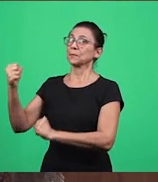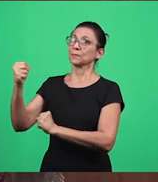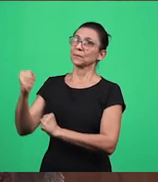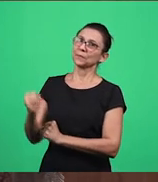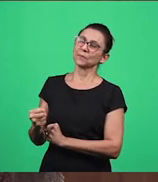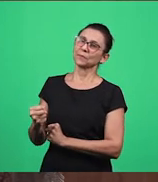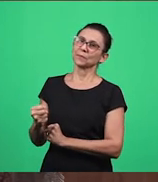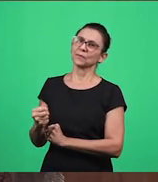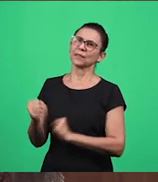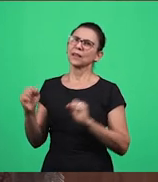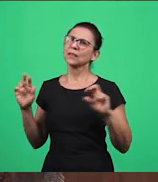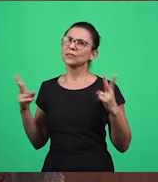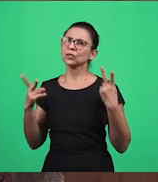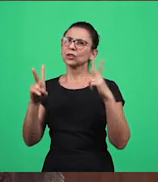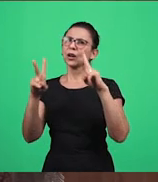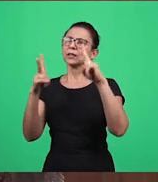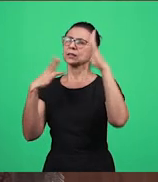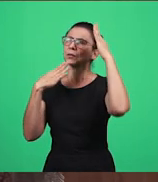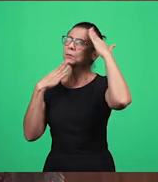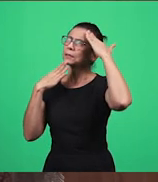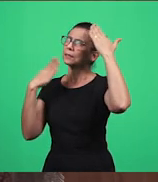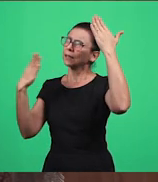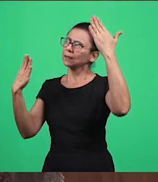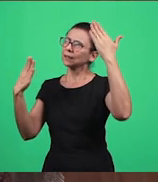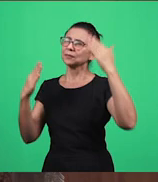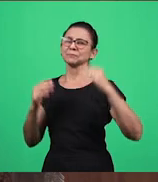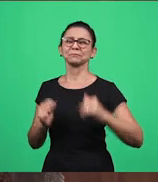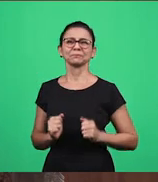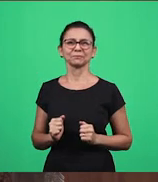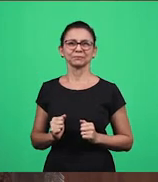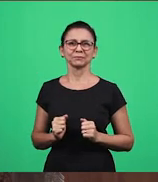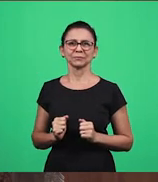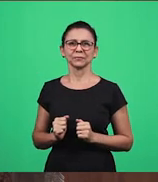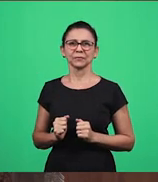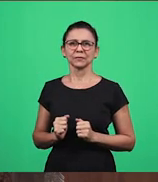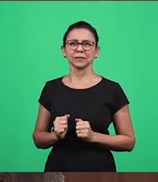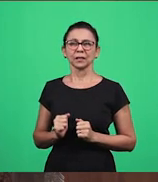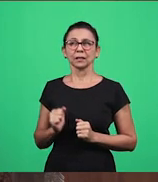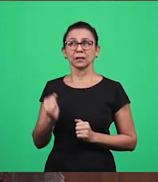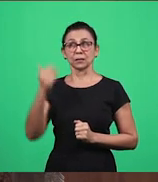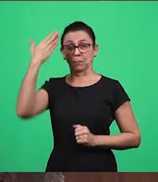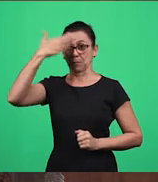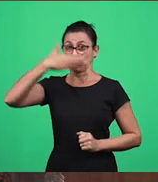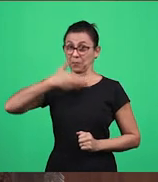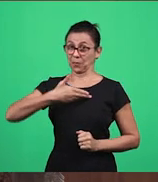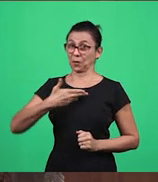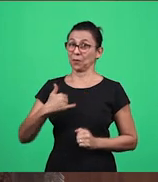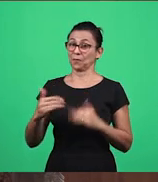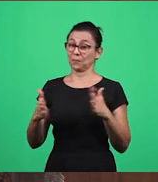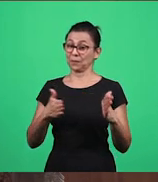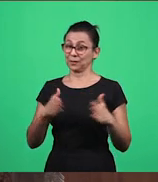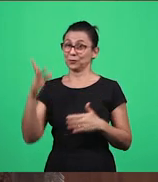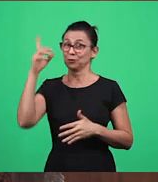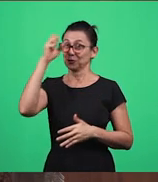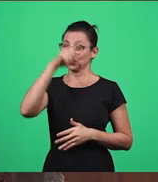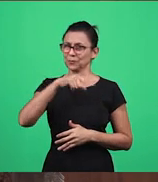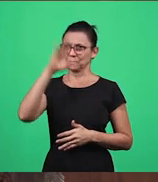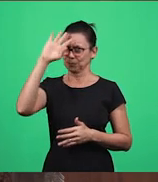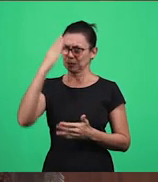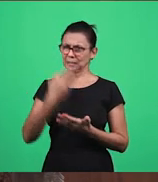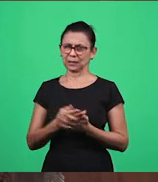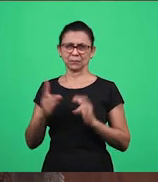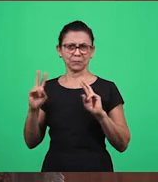Мы прославляем Бога Всемогущего за многие победы, которые Ты даровал нас. Несмотря